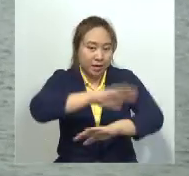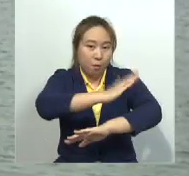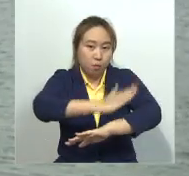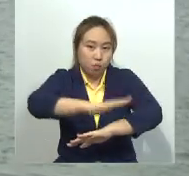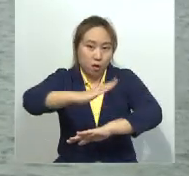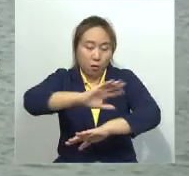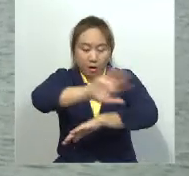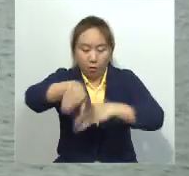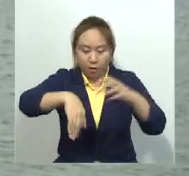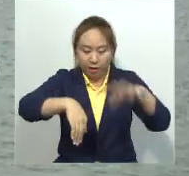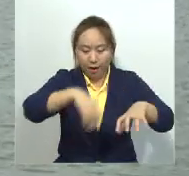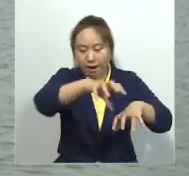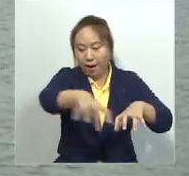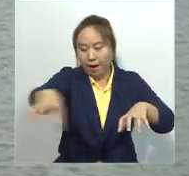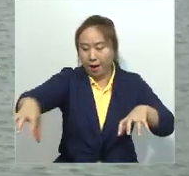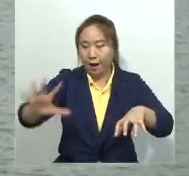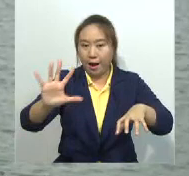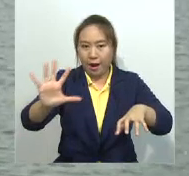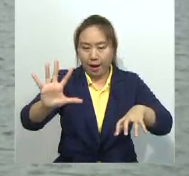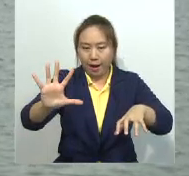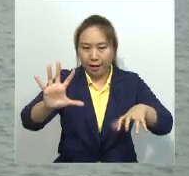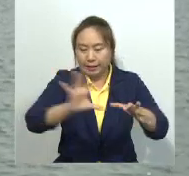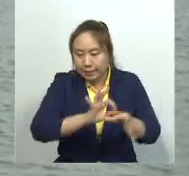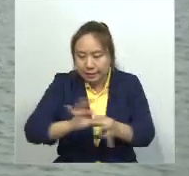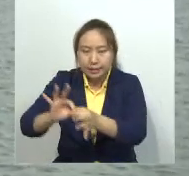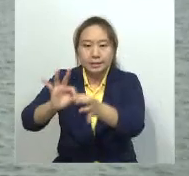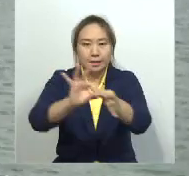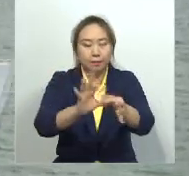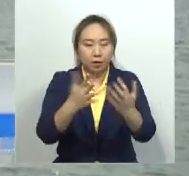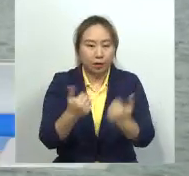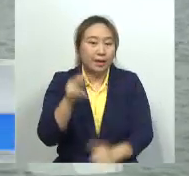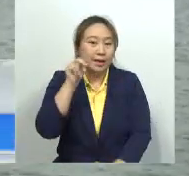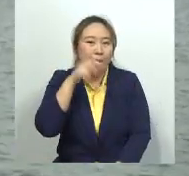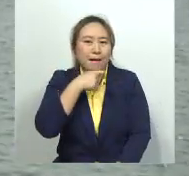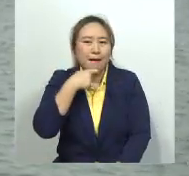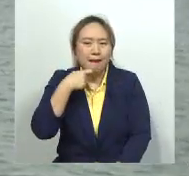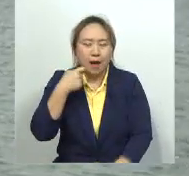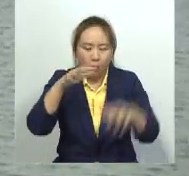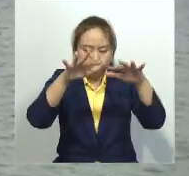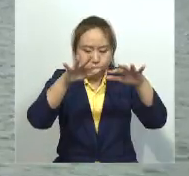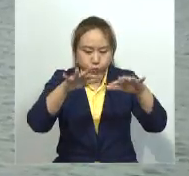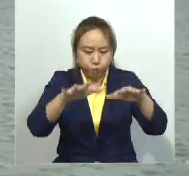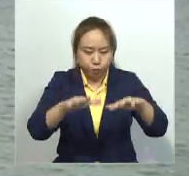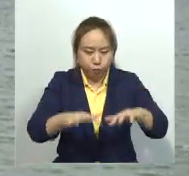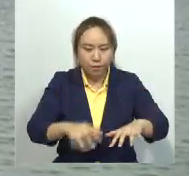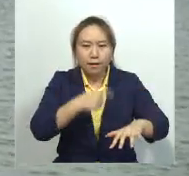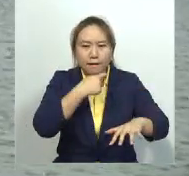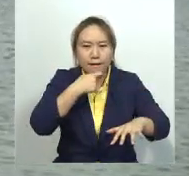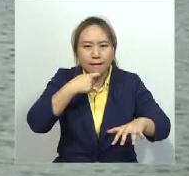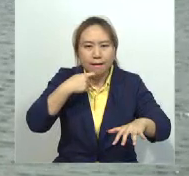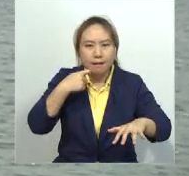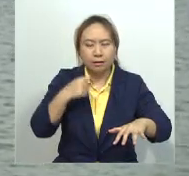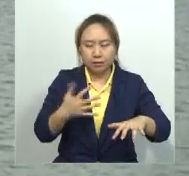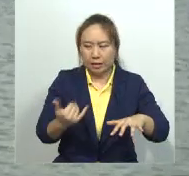มด5แห่งนะฮะซึ่งตอนนี้หน้าแล้งเนี่ยน้ำก็จะแห้งนะฮะก็จะไม่มีน้ำมาใช้ในส่ว